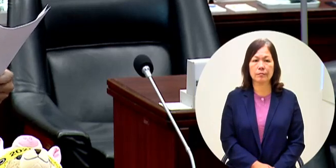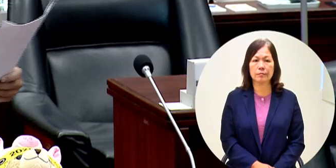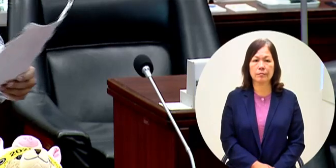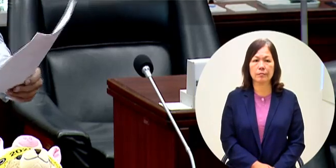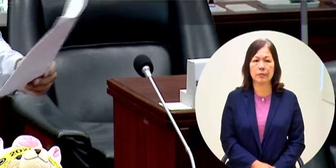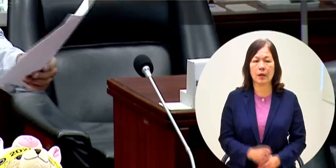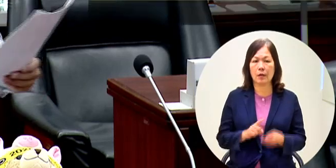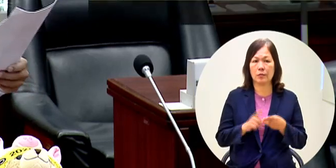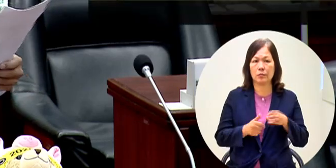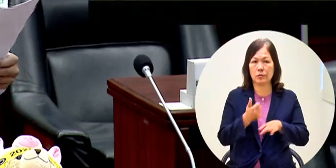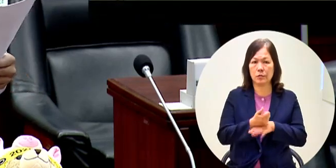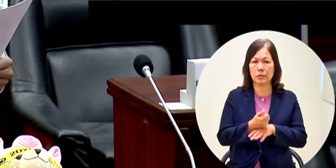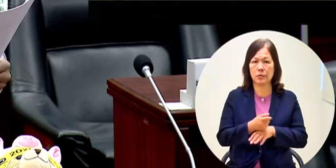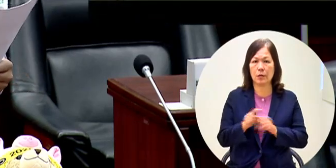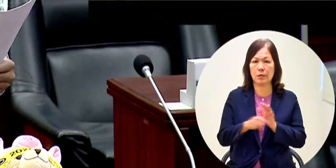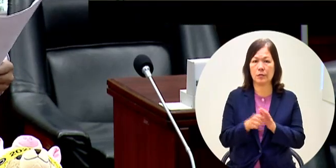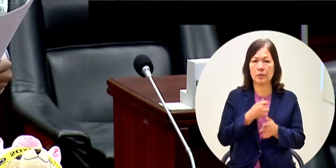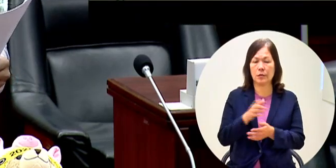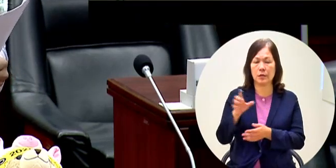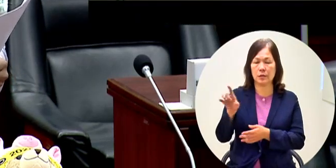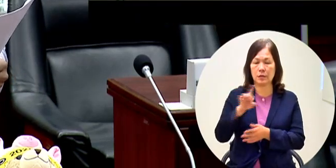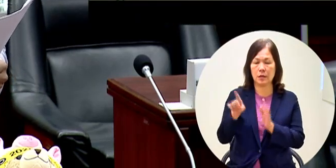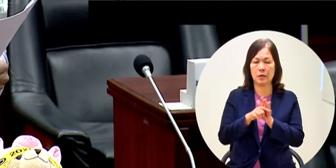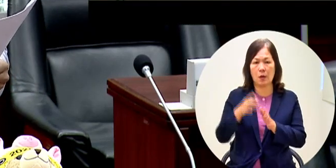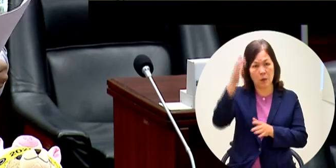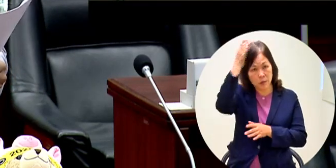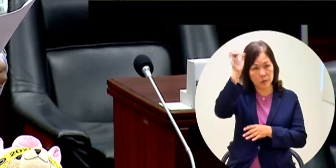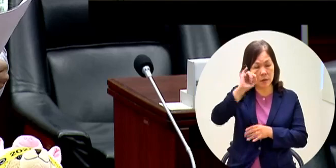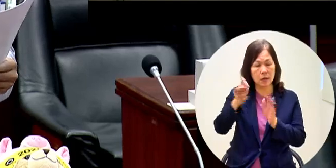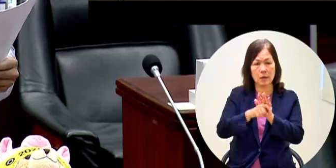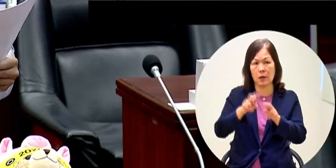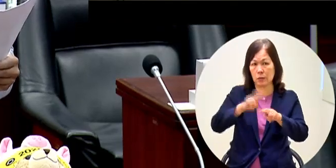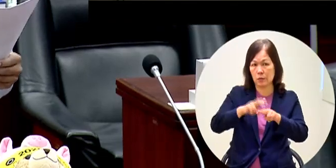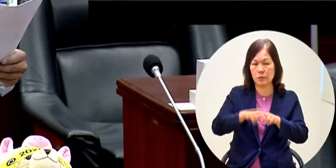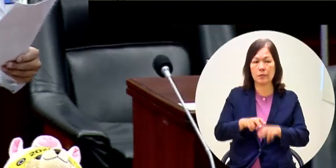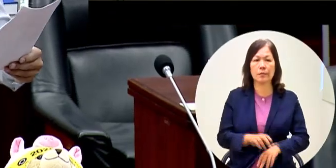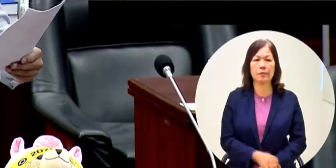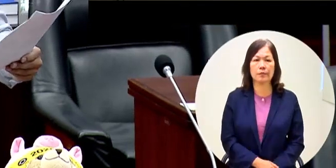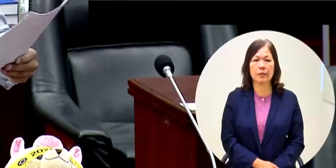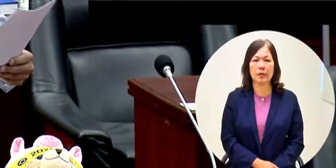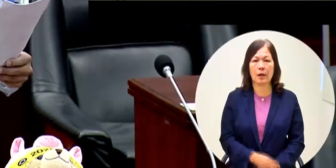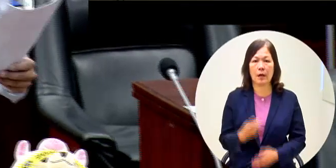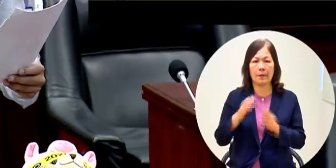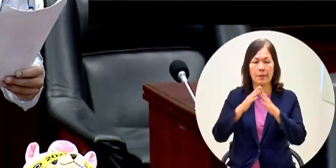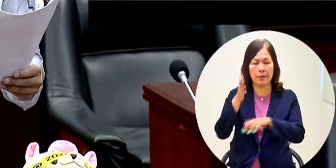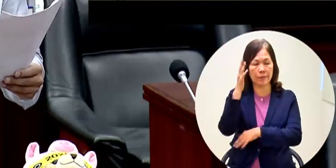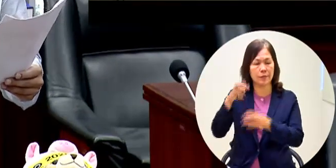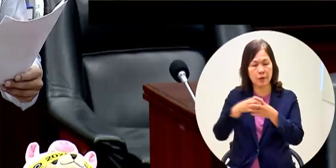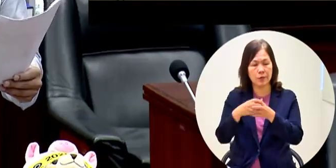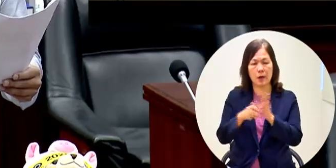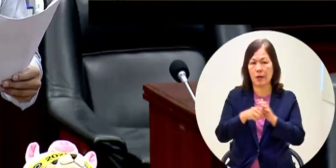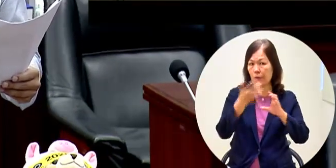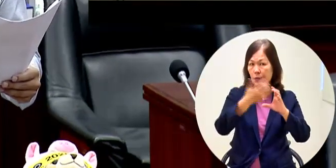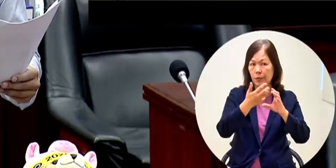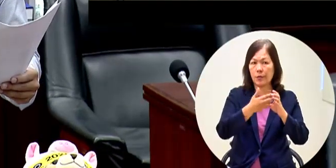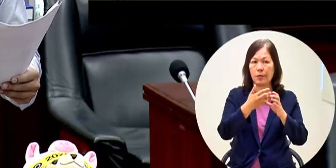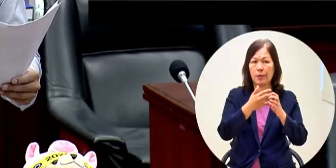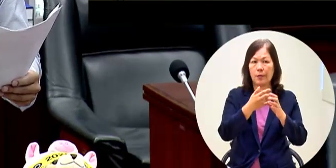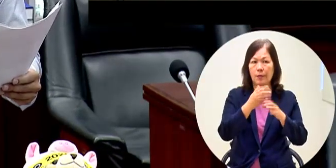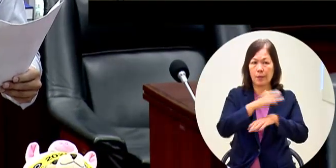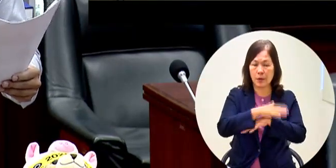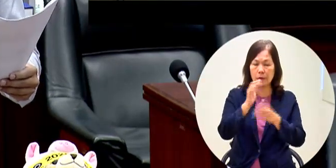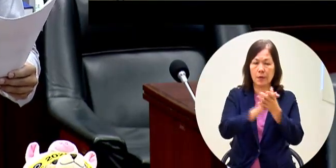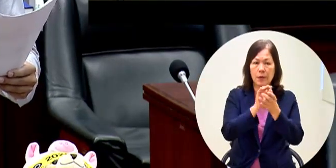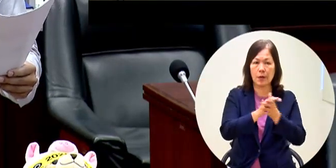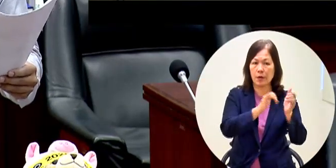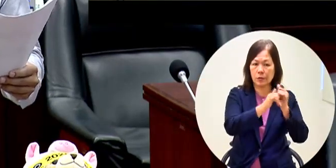主席，我借用郑梦如的位置，那主席，那市府团队，各位新闻媒体朋友，还有各位市民朋友，